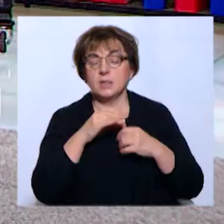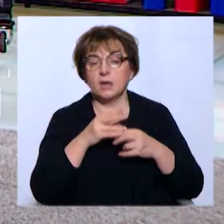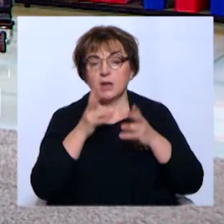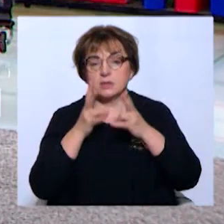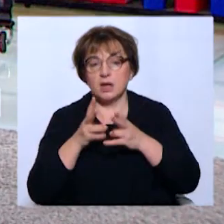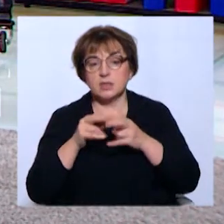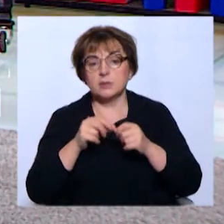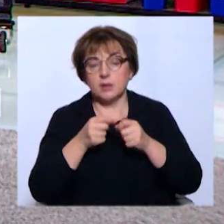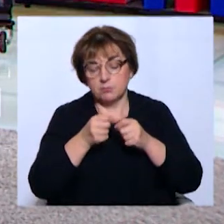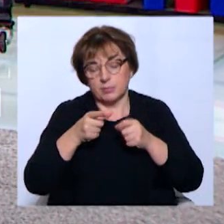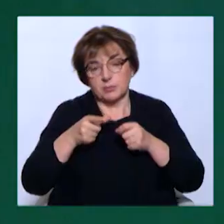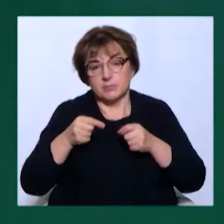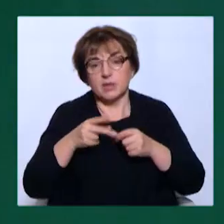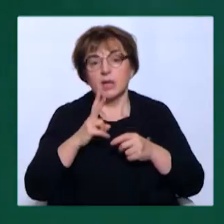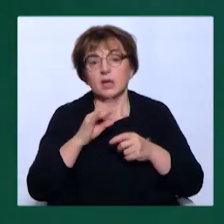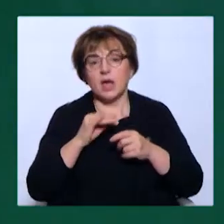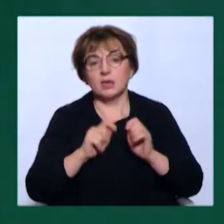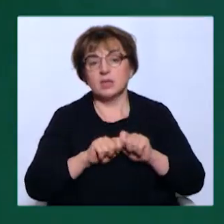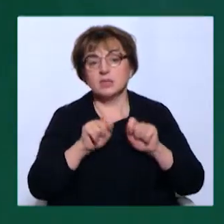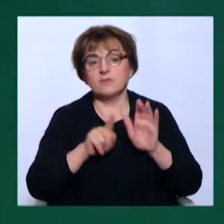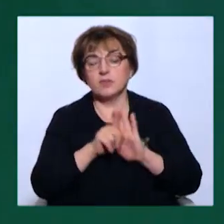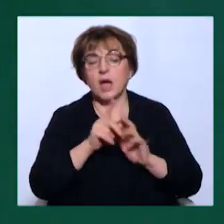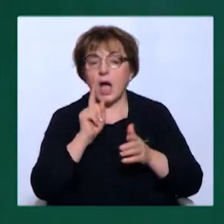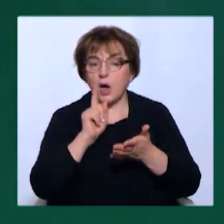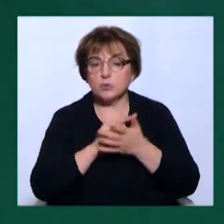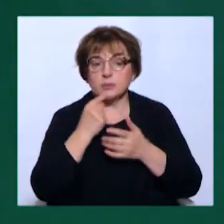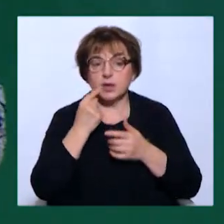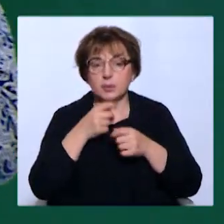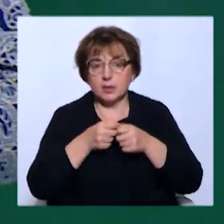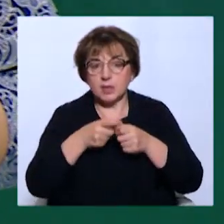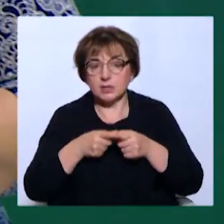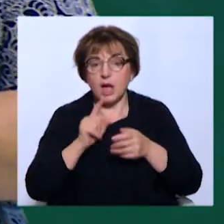კარიესი. კარიესის შემთხვევაში აუცილებლად უნდა მიმართოთ ექიმს.